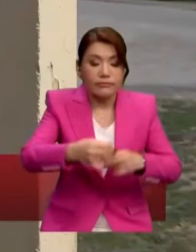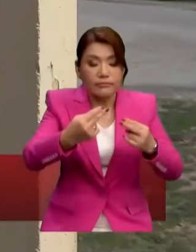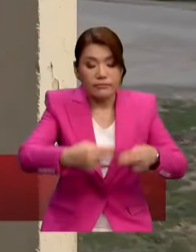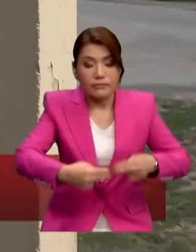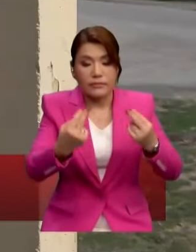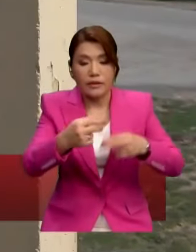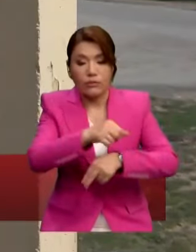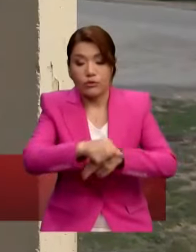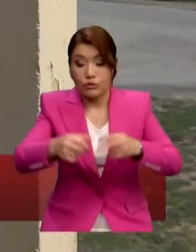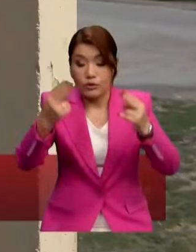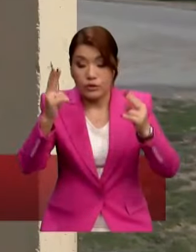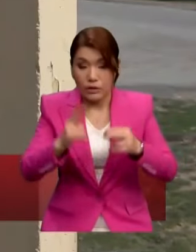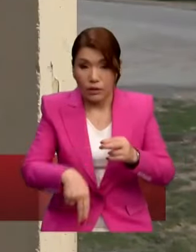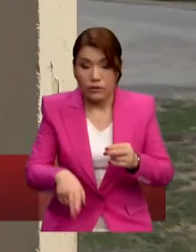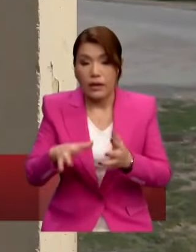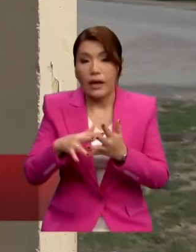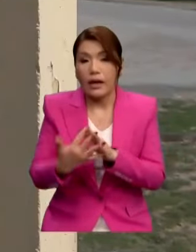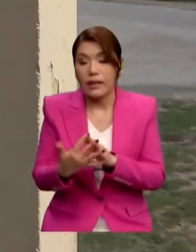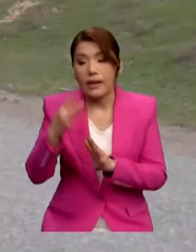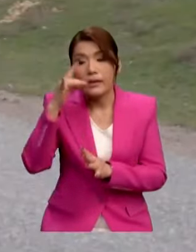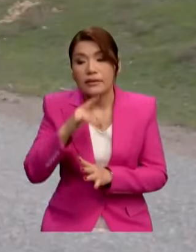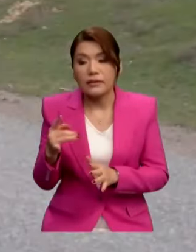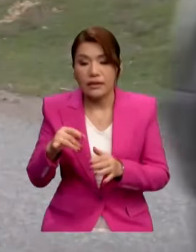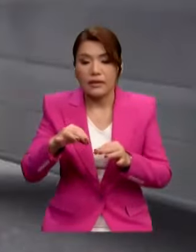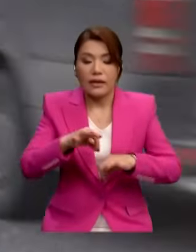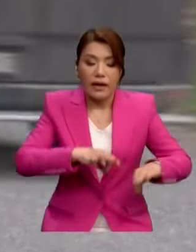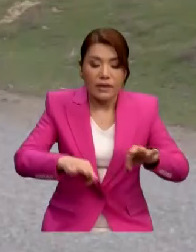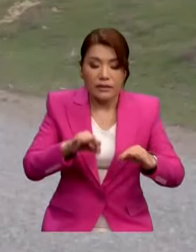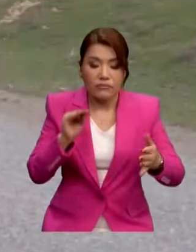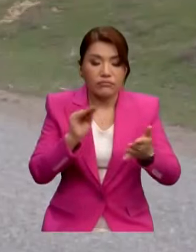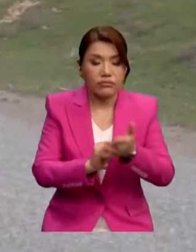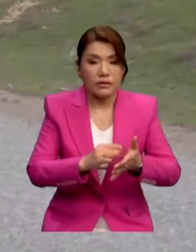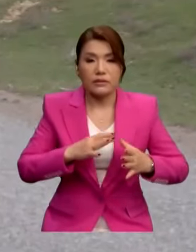нақтылау әлдеқашан аяқталғанымен ауыл әлі Қазақстан картасына толық енбеген